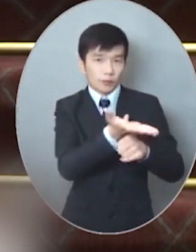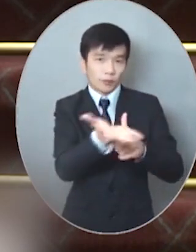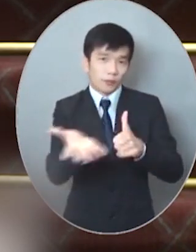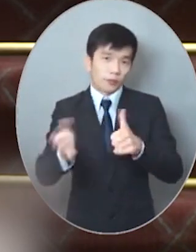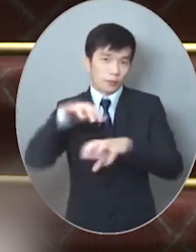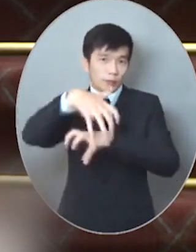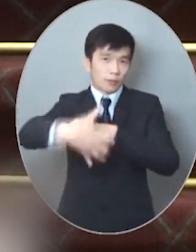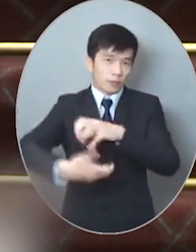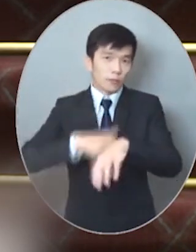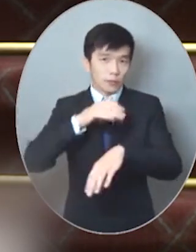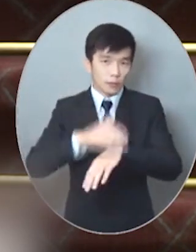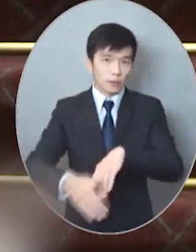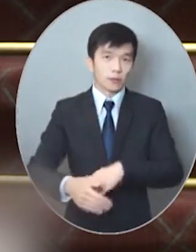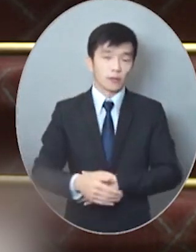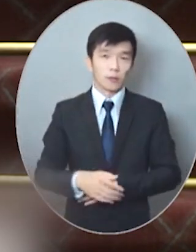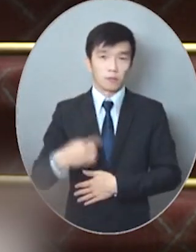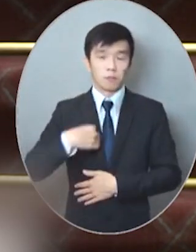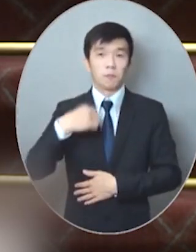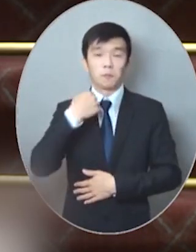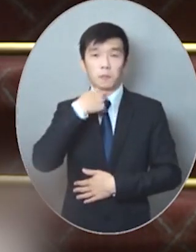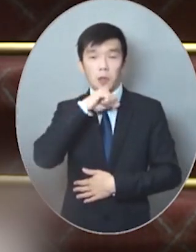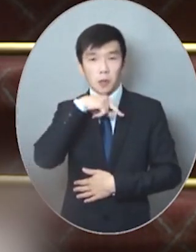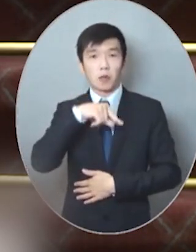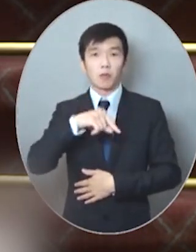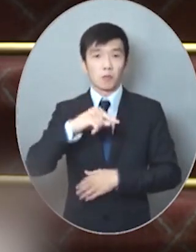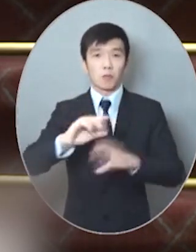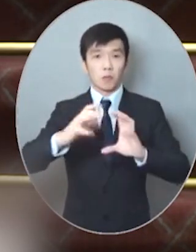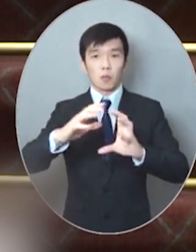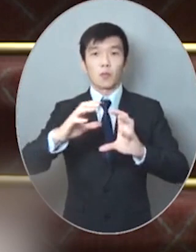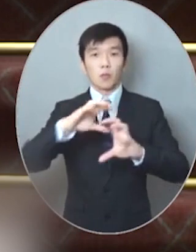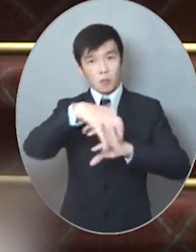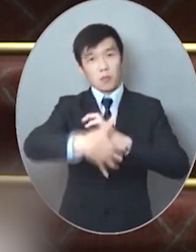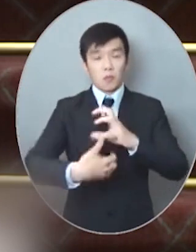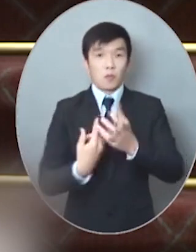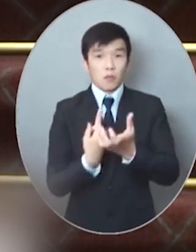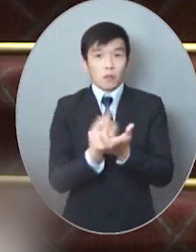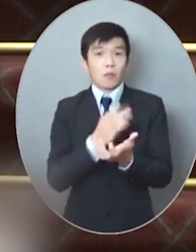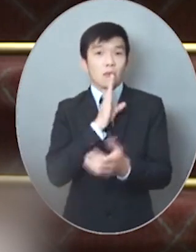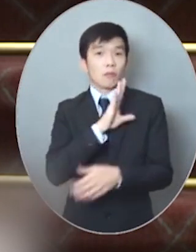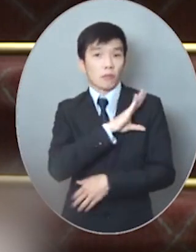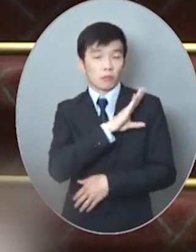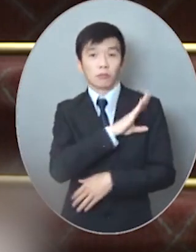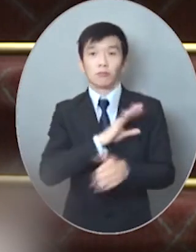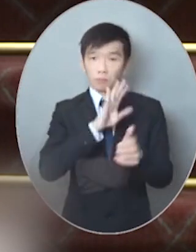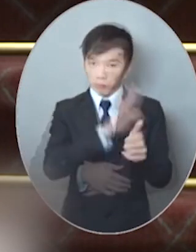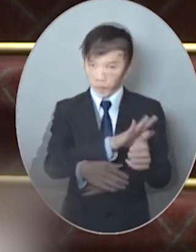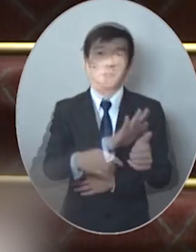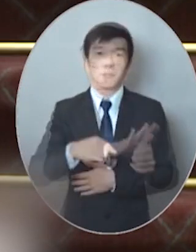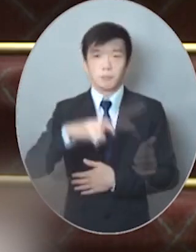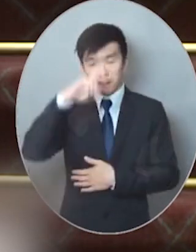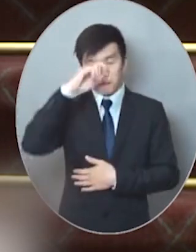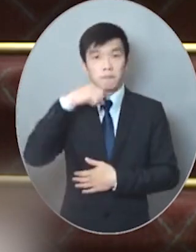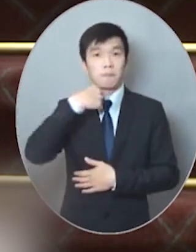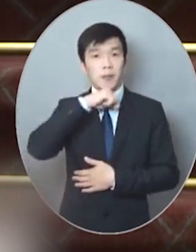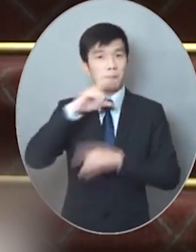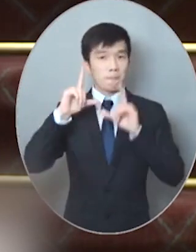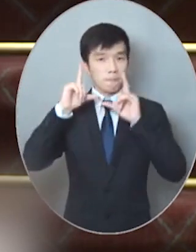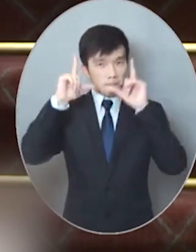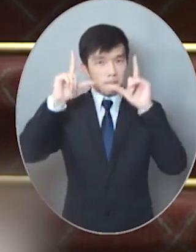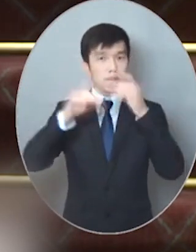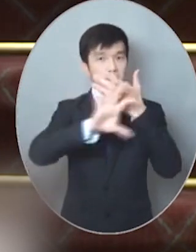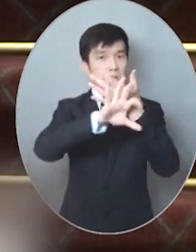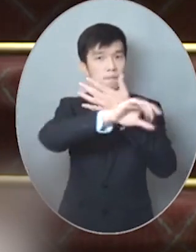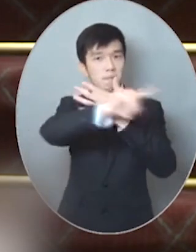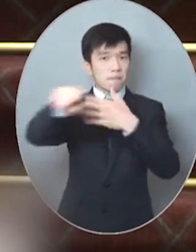因此，台湾身为国际社会的一员，我们愿意尽一份责任， 助人也利己。我们要让大家看